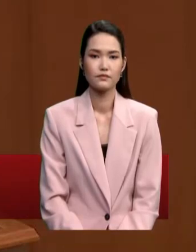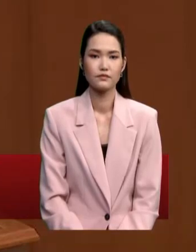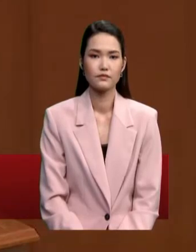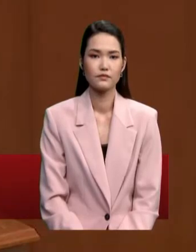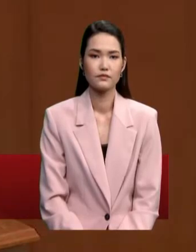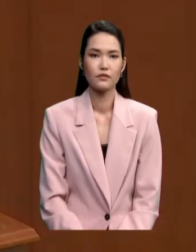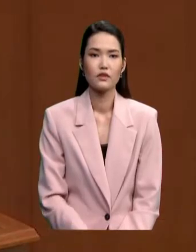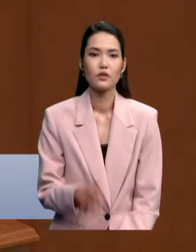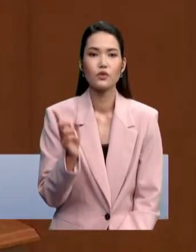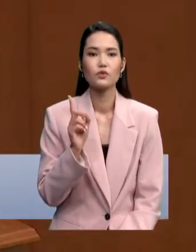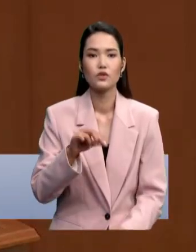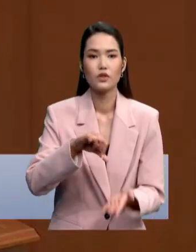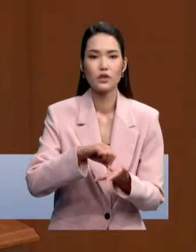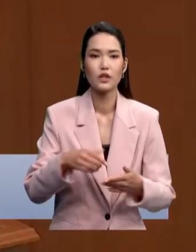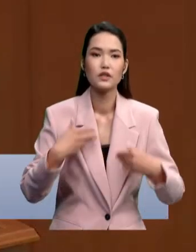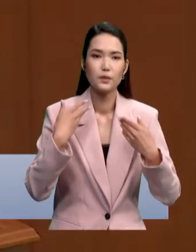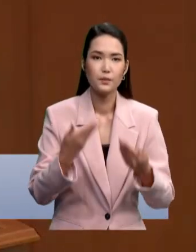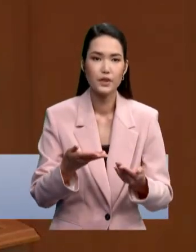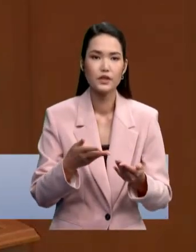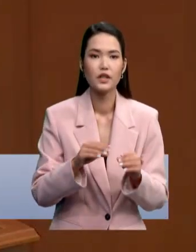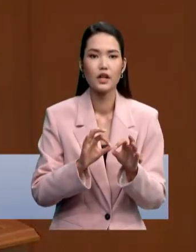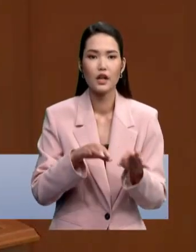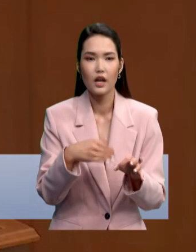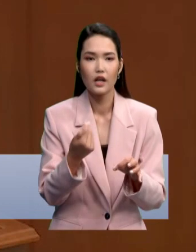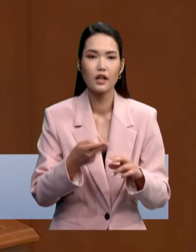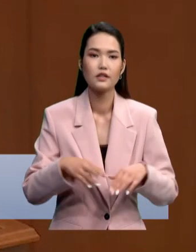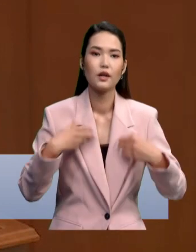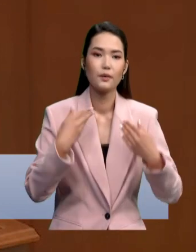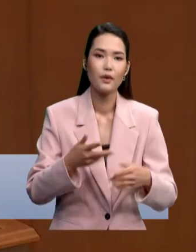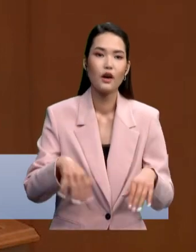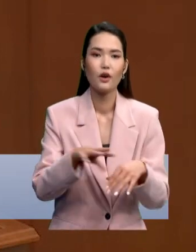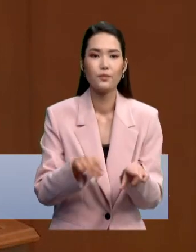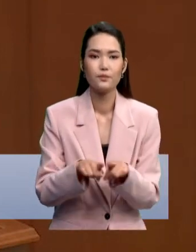Что касается предложения по страховке, то это предложение все-таки